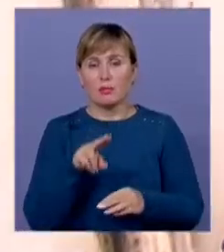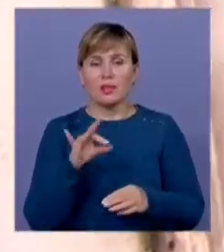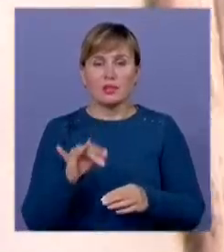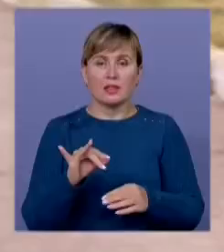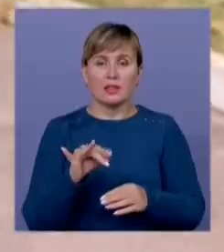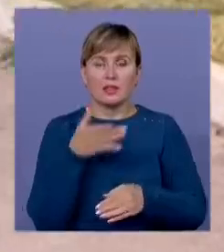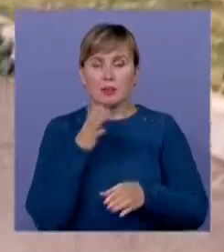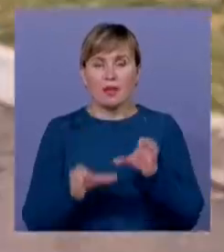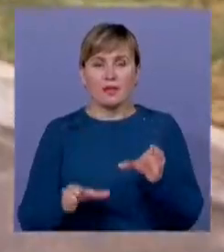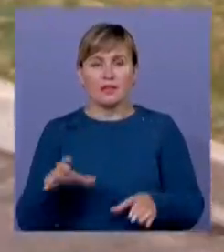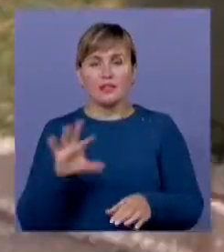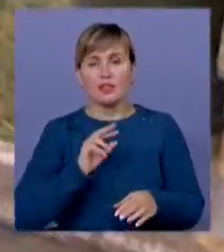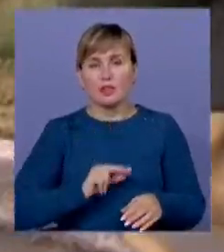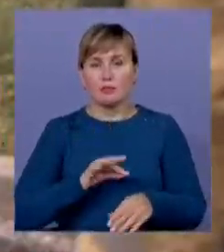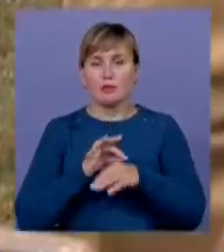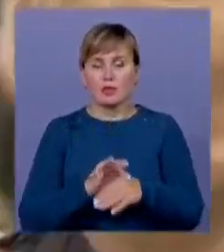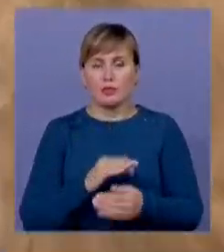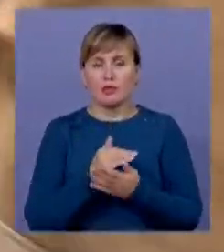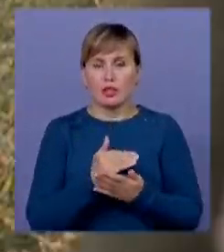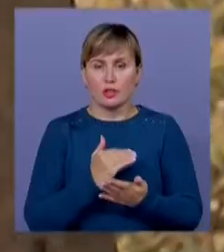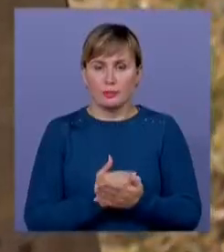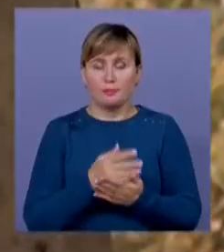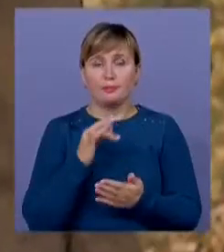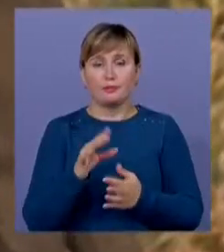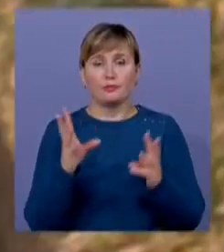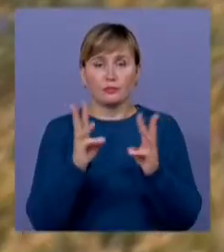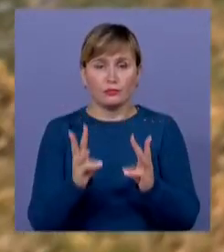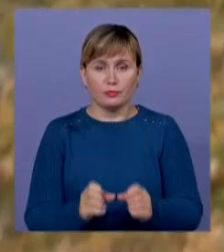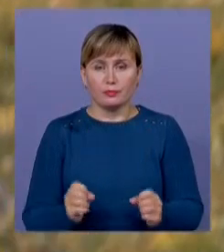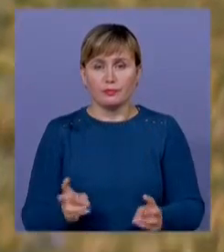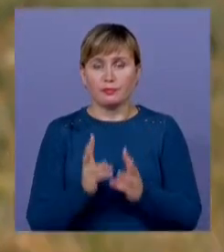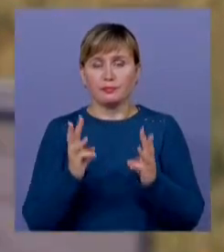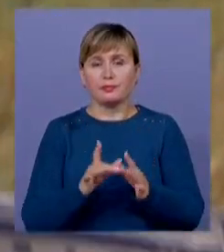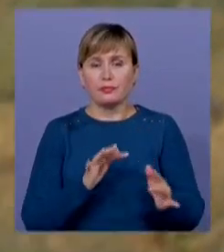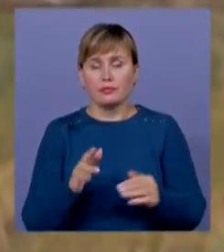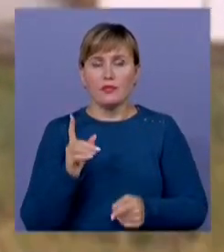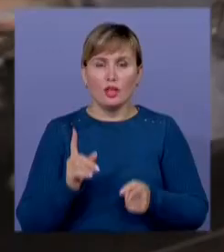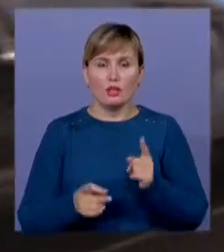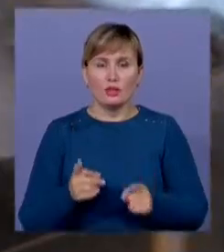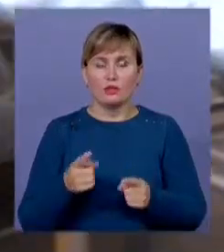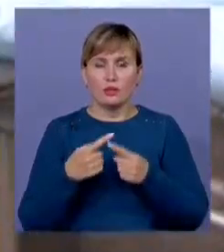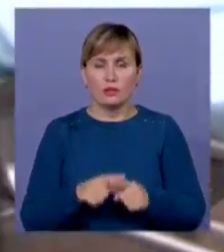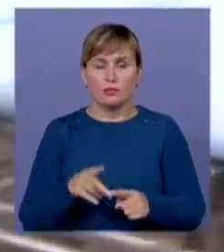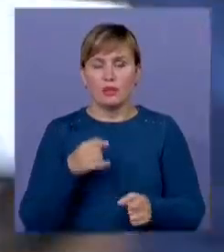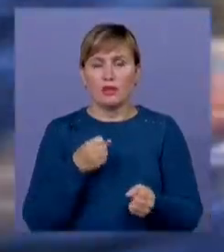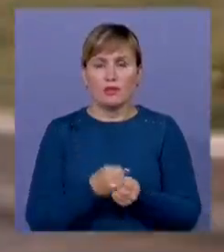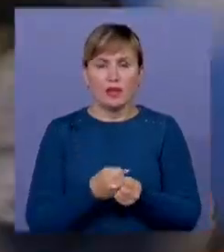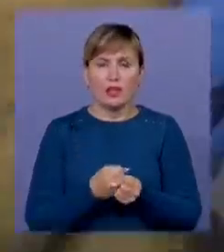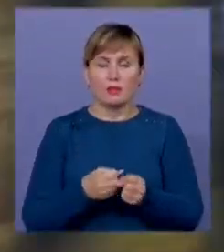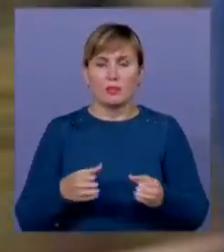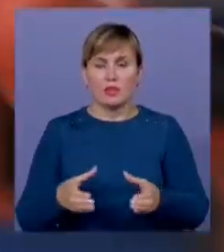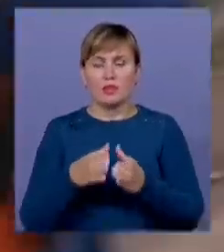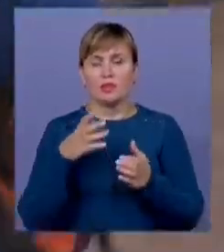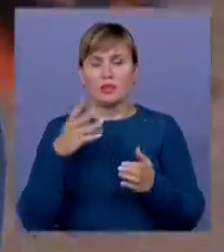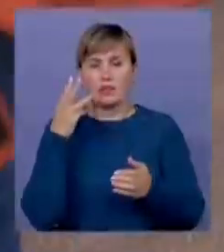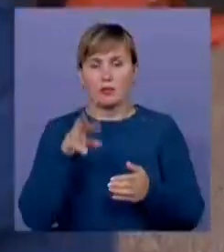и тепловики. Все работы прошли в штатном режиме, а в тушении пожара задействовали настоящую технику. При аварии на котельной современные